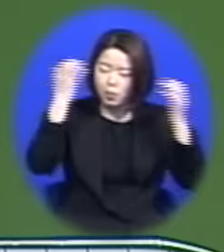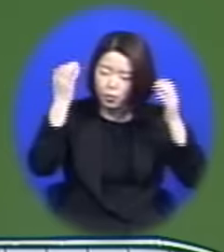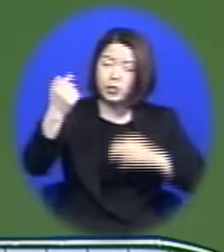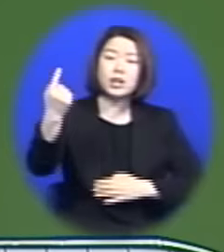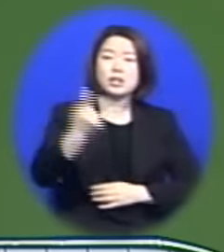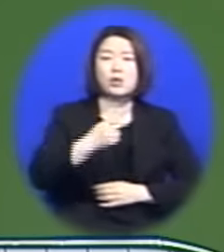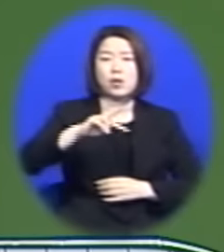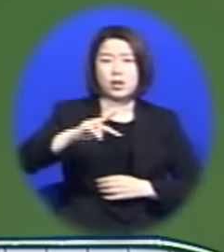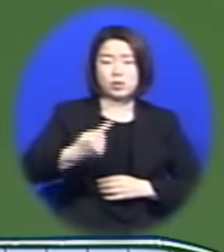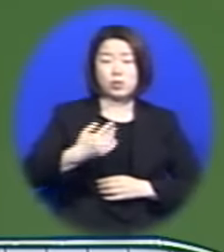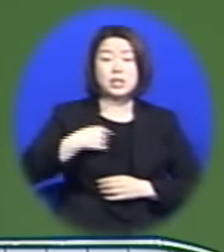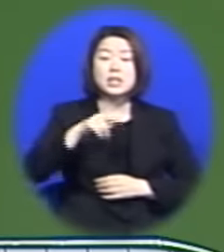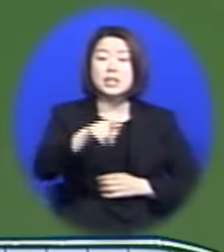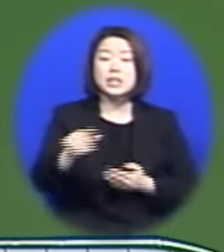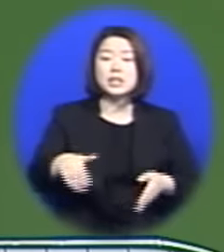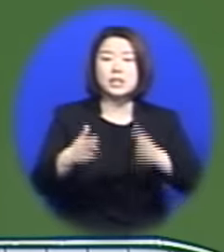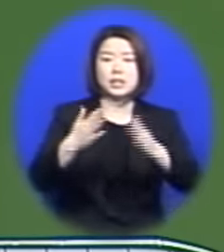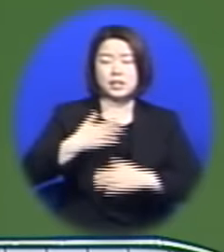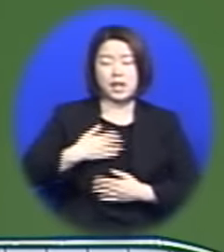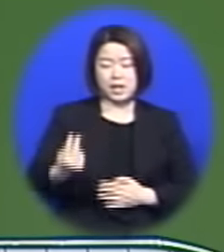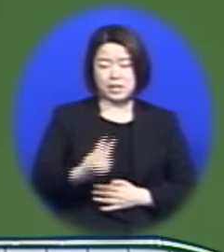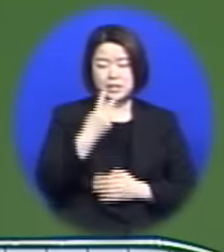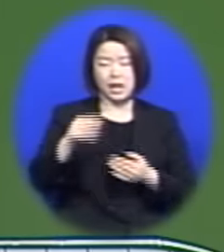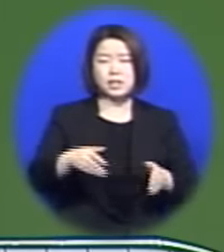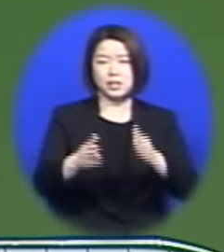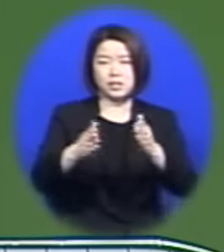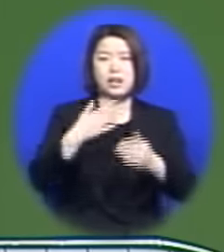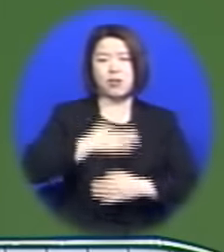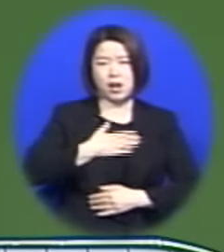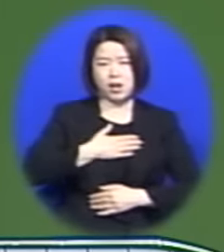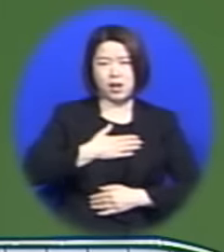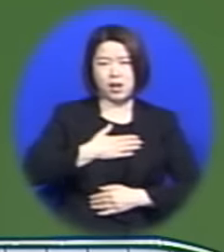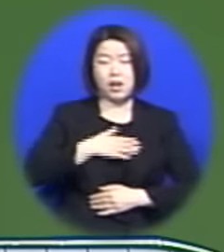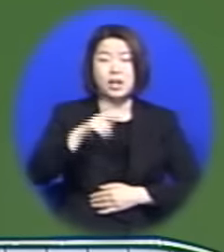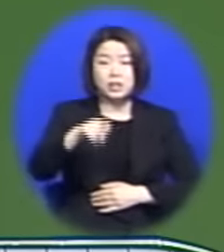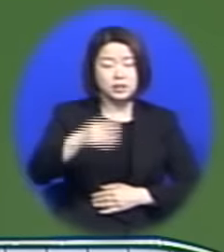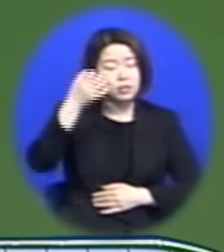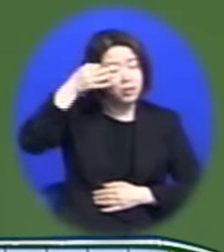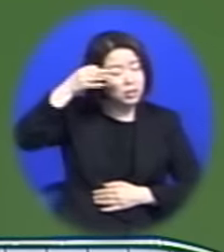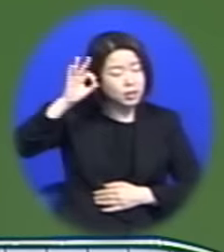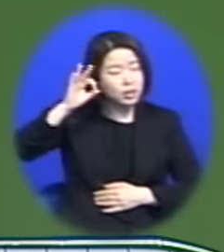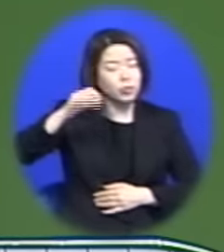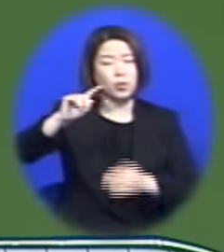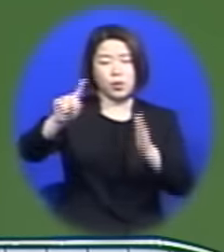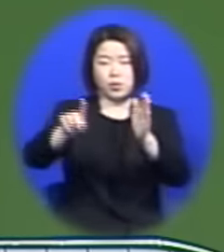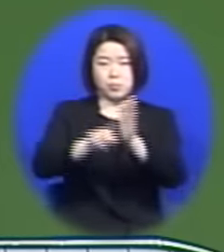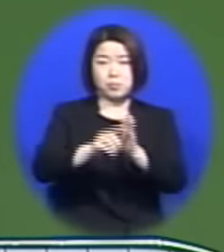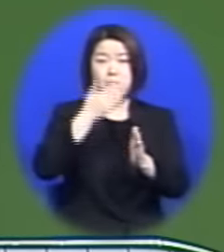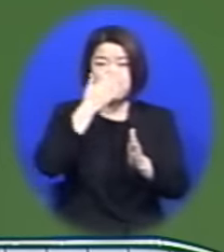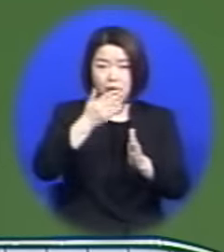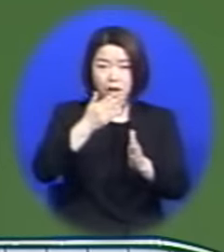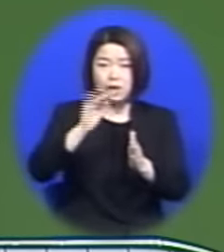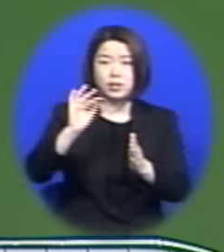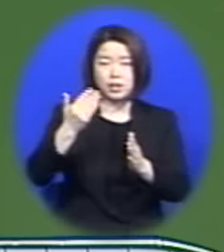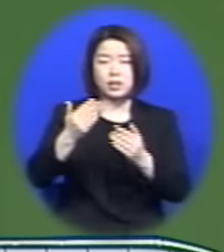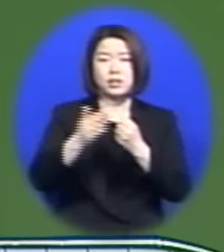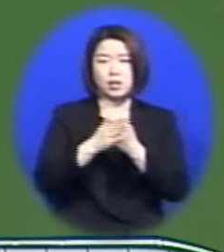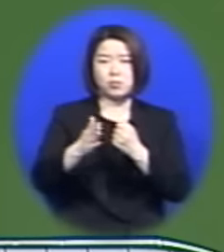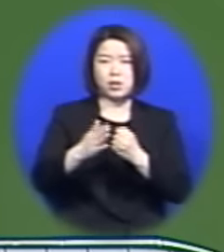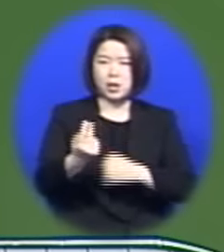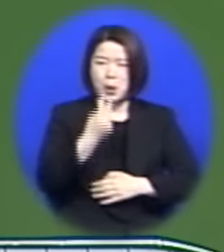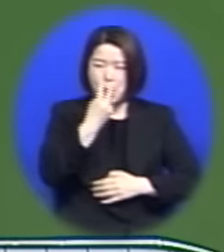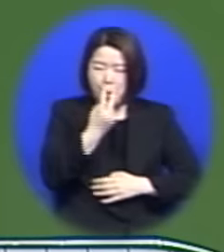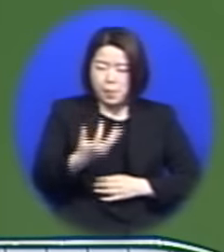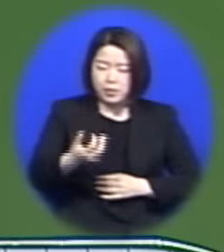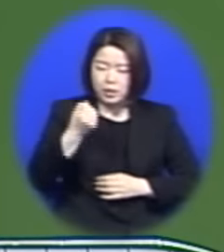길이 내가 사는 길이구나 그 사실을 깨닫고 믿어지니 그러니까 목숨을 걸고